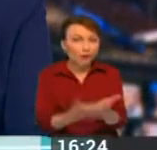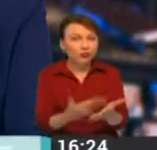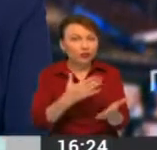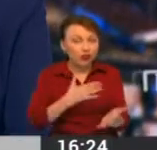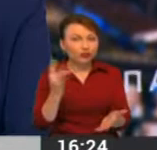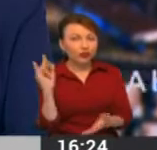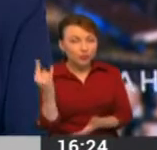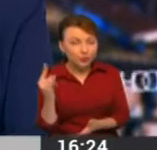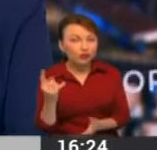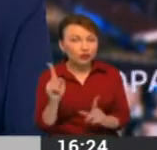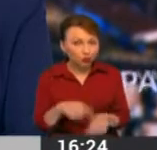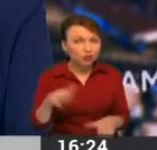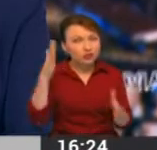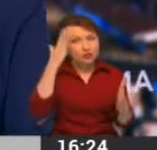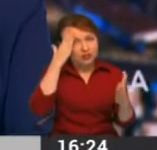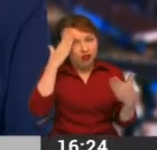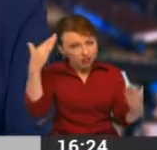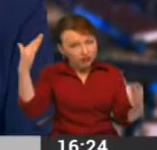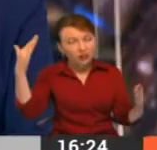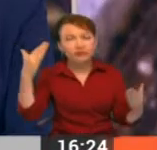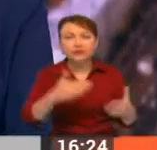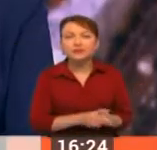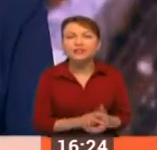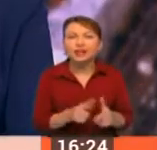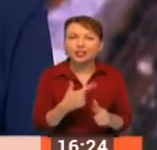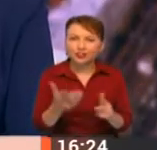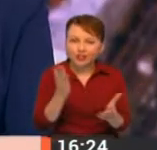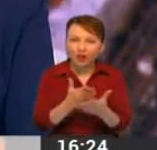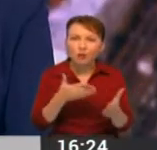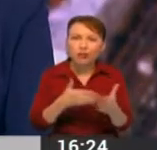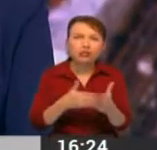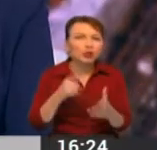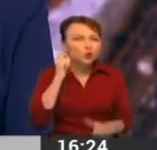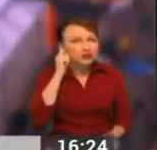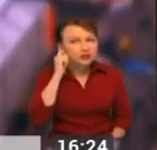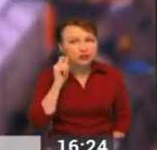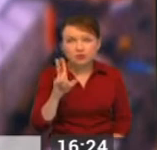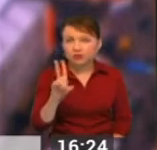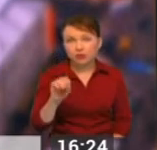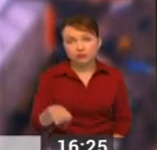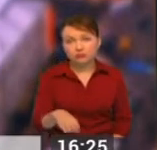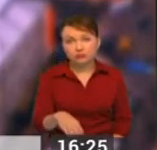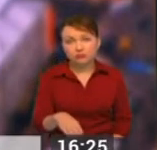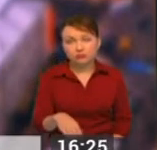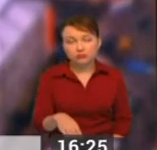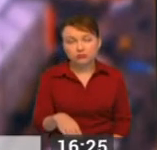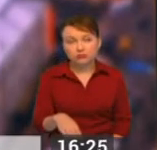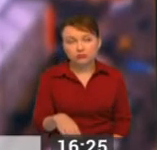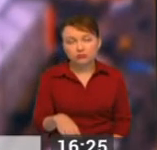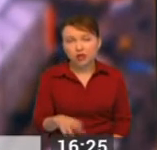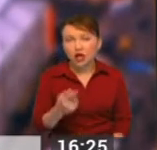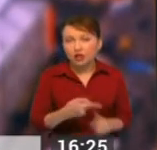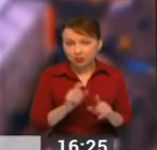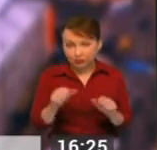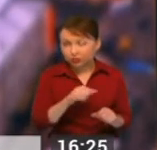ребенок, который тоже талантливый, и поскольку дети... Ще є обмеження у віці? Нет. Немає. От тобто це може бути